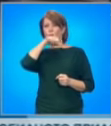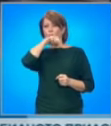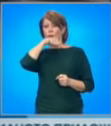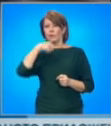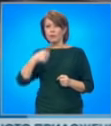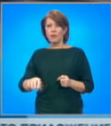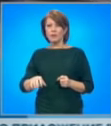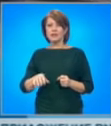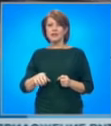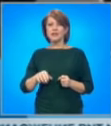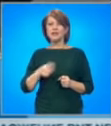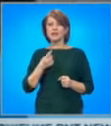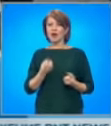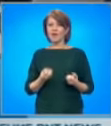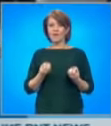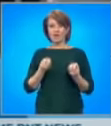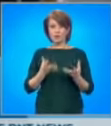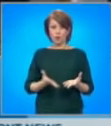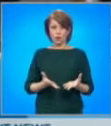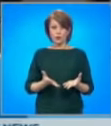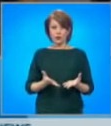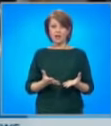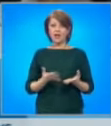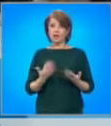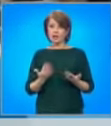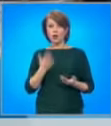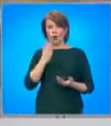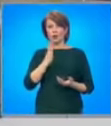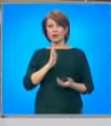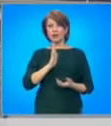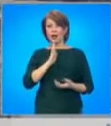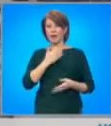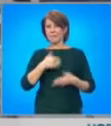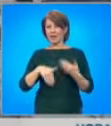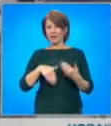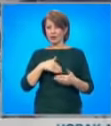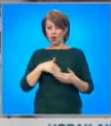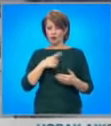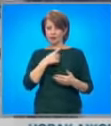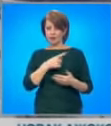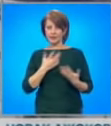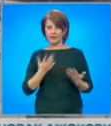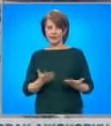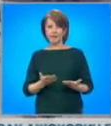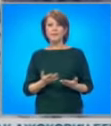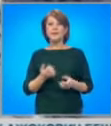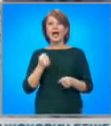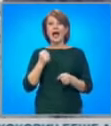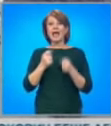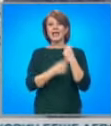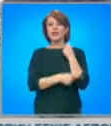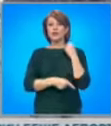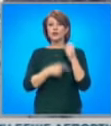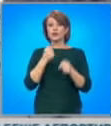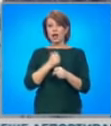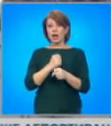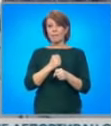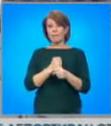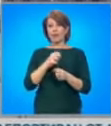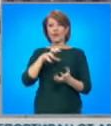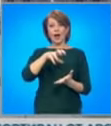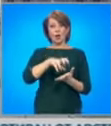много по-възможни и от тяхна страна. Историческата работна група трябва да влезе в